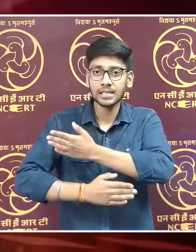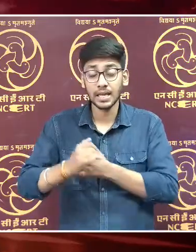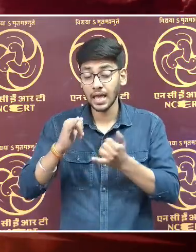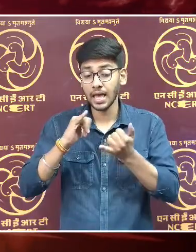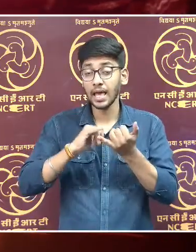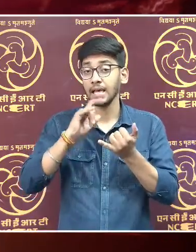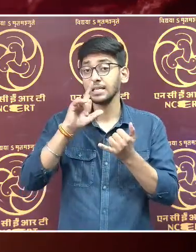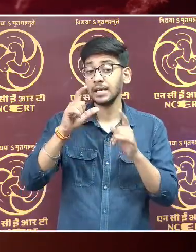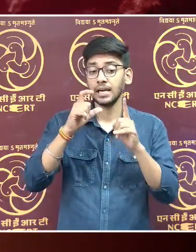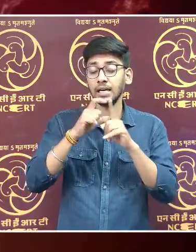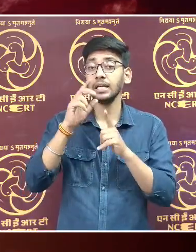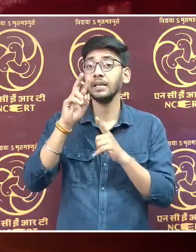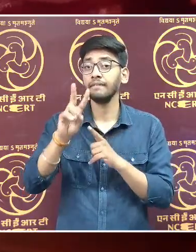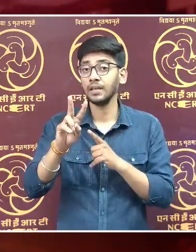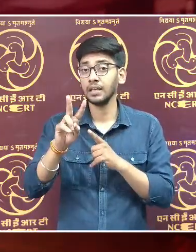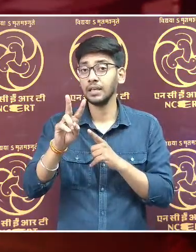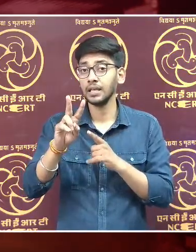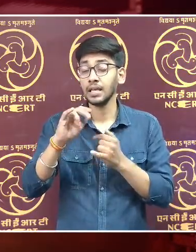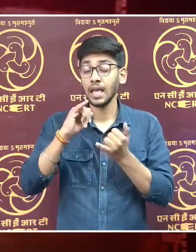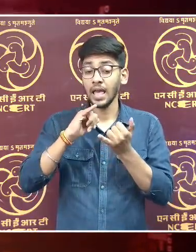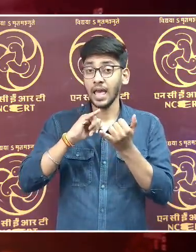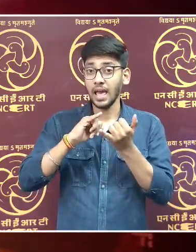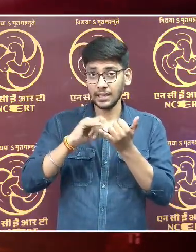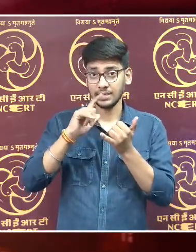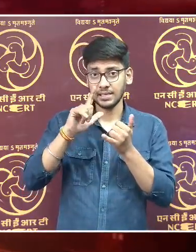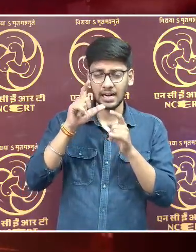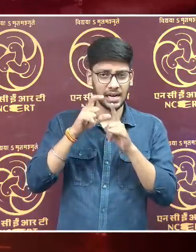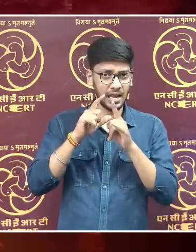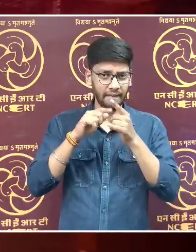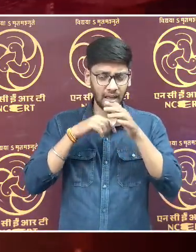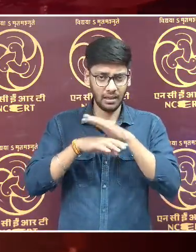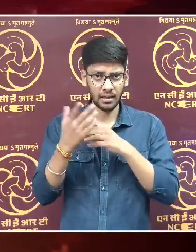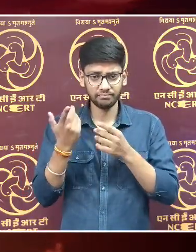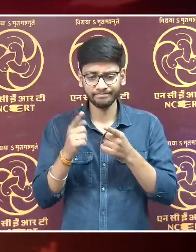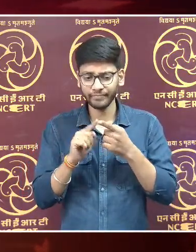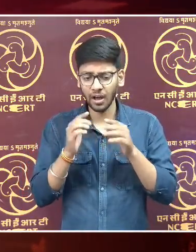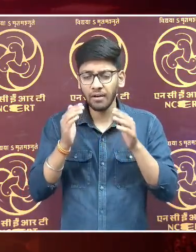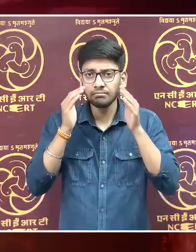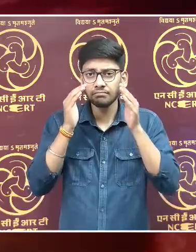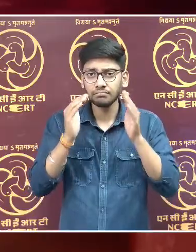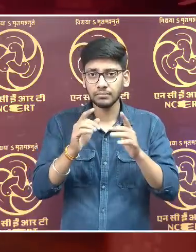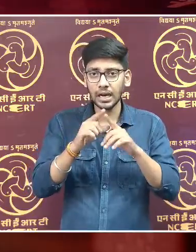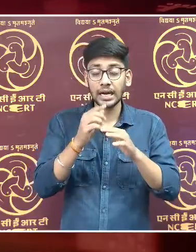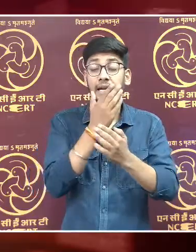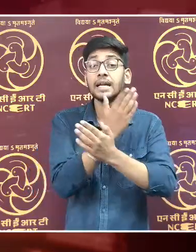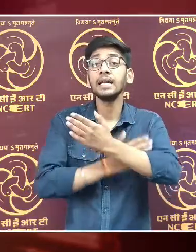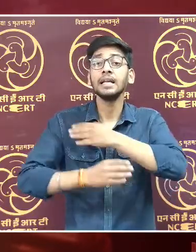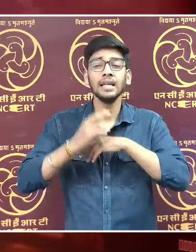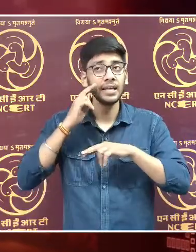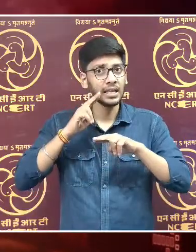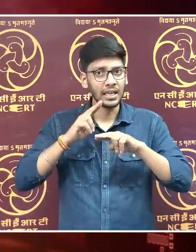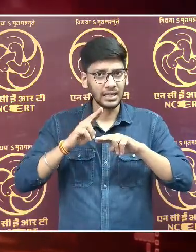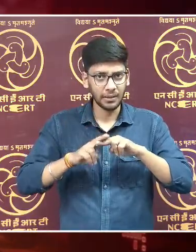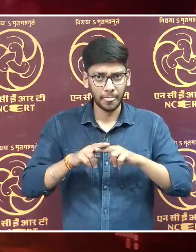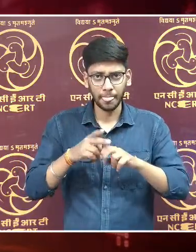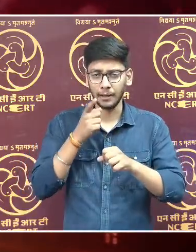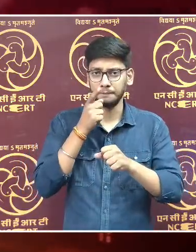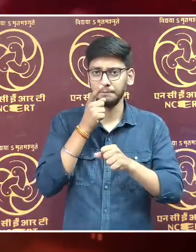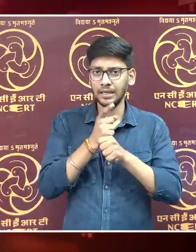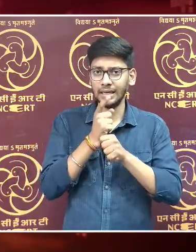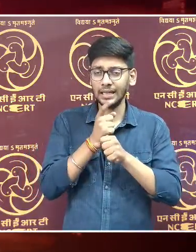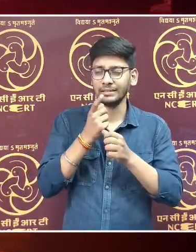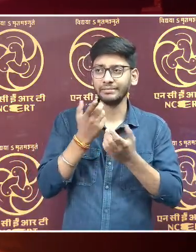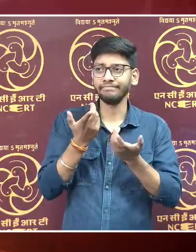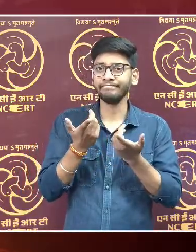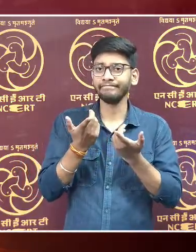है, स्पेसिफिक लर्निंग डिसेबिलिटीज़ भी हैं. सो बहुत टीचर्स के लिए बहुत एक केस हो